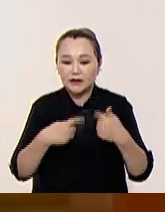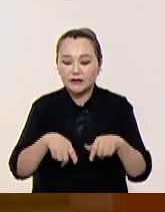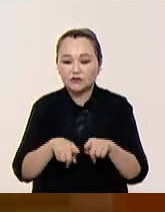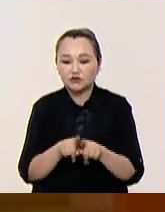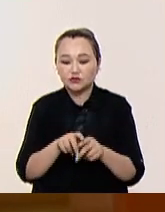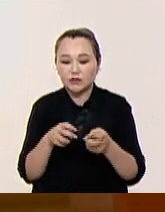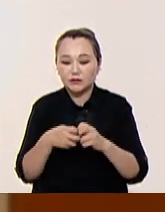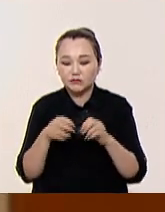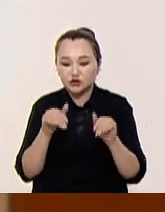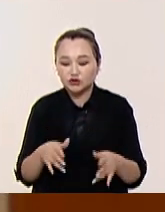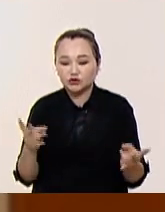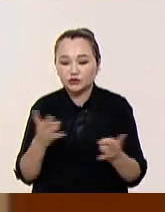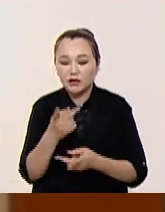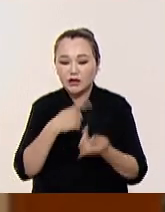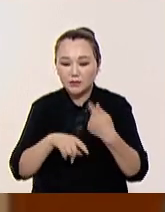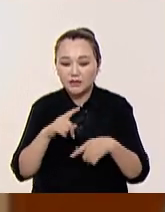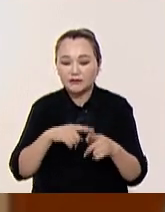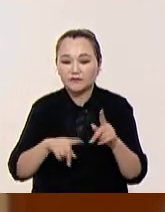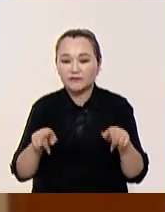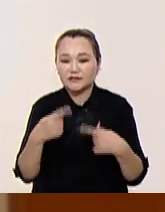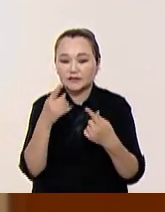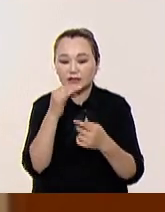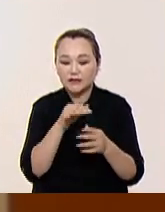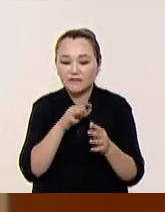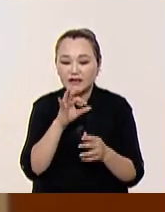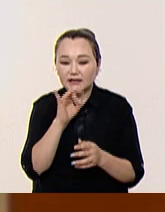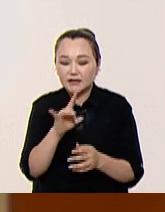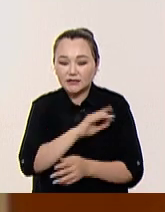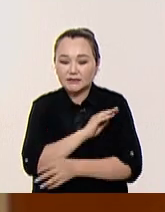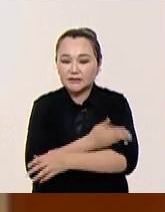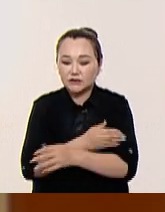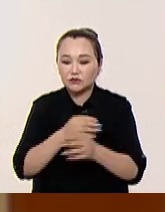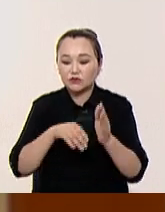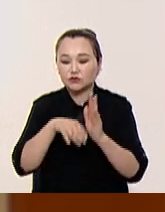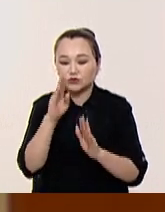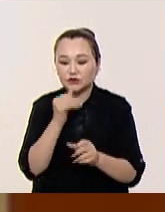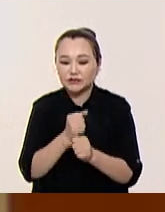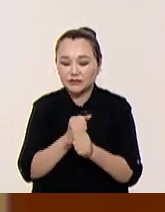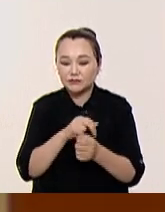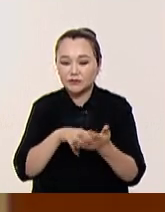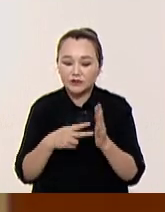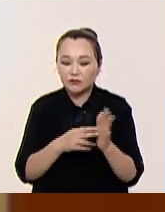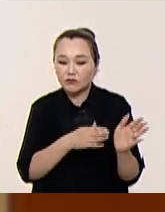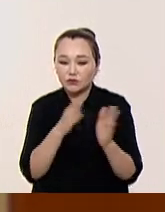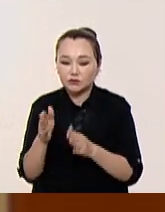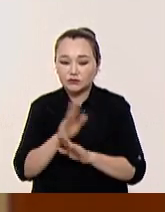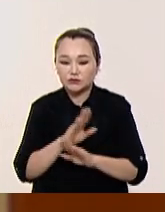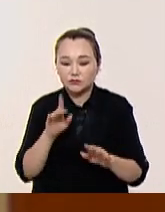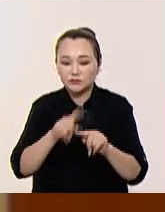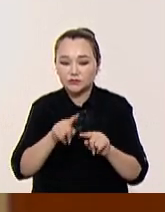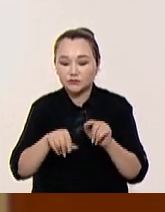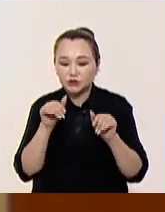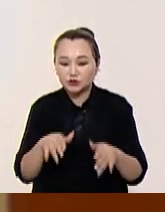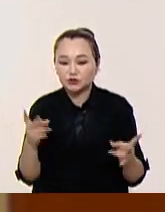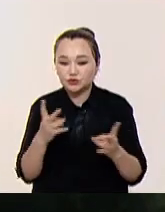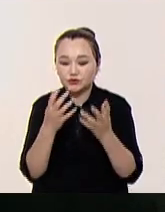кәсіпорындарында мәселелерін шешу қажет. Қайта жаңғырту және өткізу қабілетін ұлғайту бойынша жоспарланған құрылыс жұмыстарын кейінге шегермей тездетіп шешу